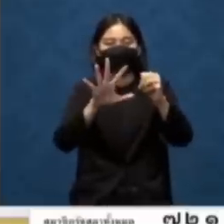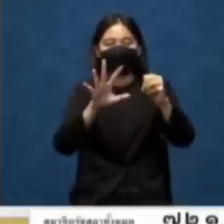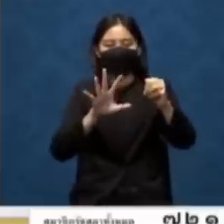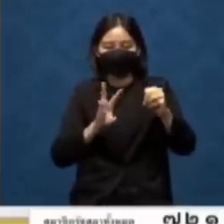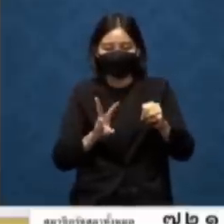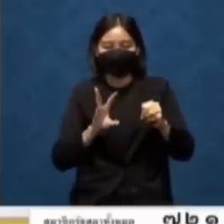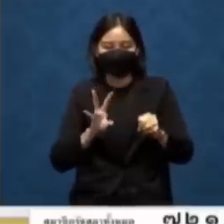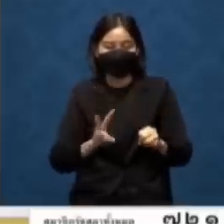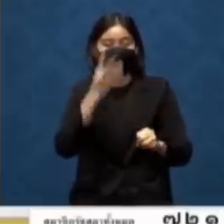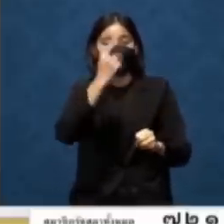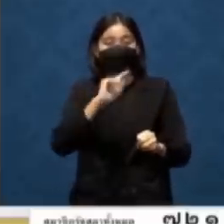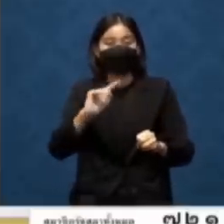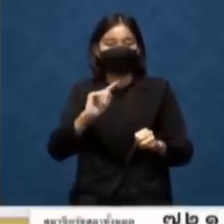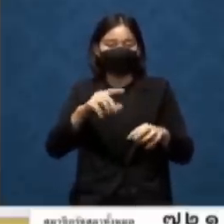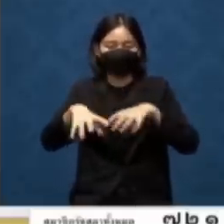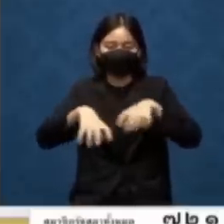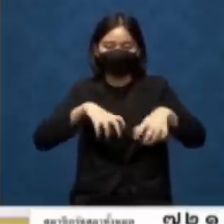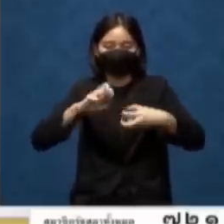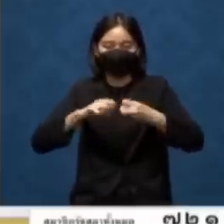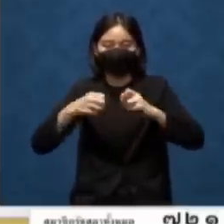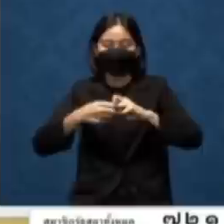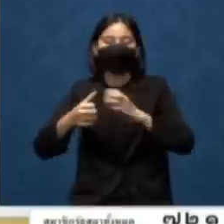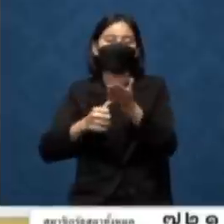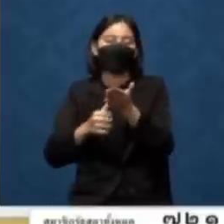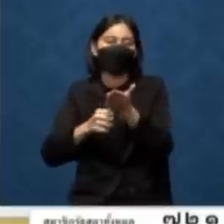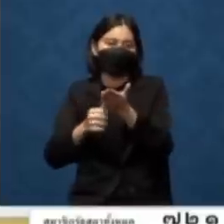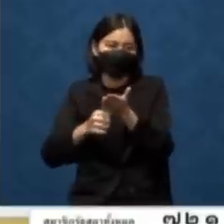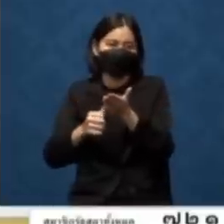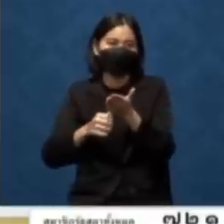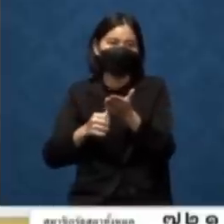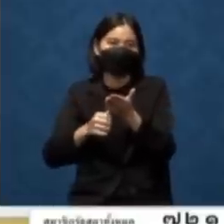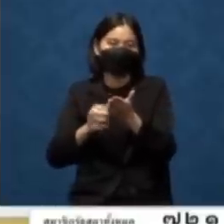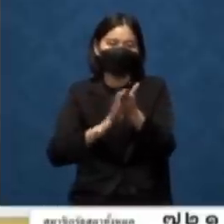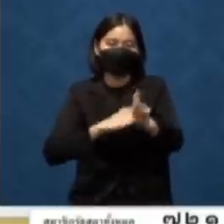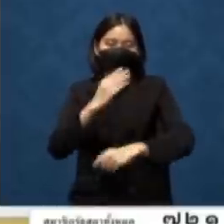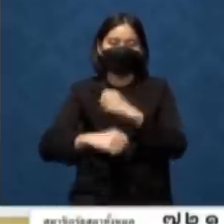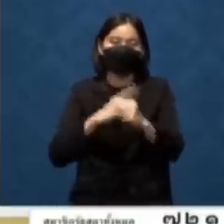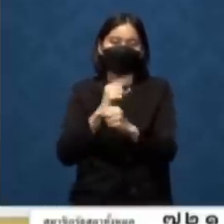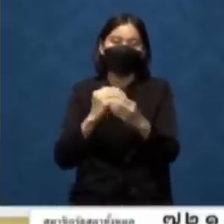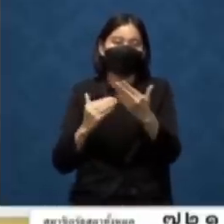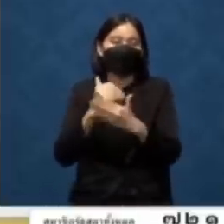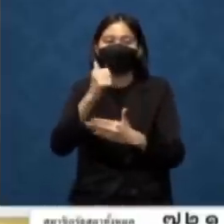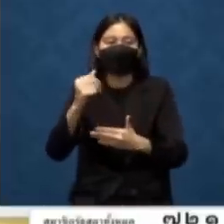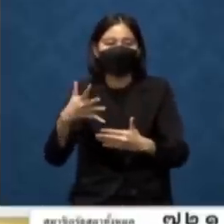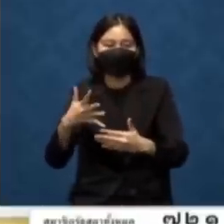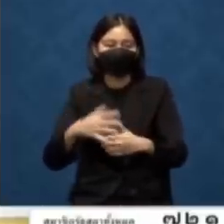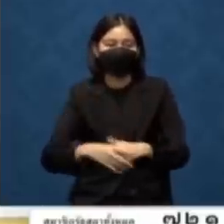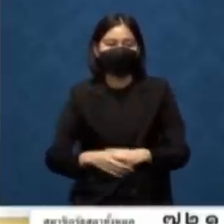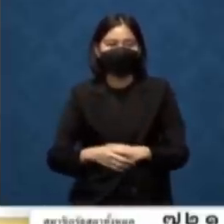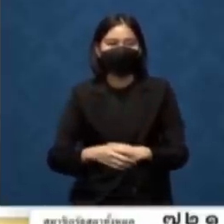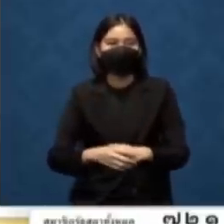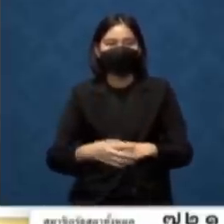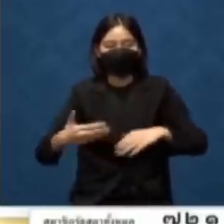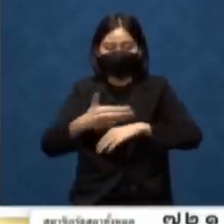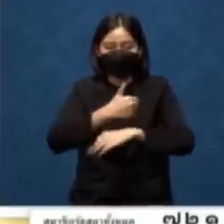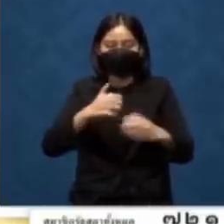เพื่จะจัดการปญหาสภาพการกระจ่ายอำนาจ ที่มัไปไม่ได้สัทีใน 20 กวาปี ที่ผ่านมาจัดการปัหาอำนจสำซ้การระ